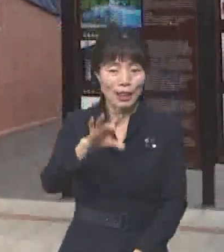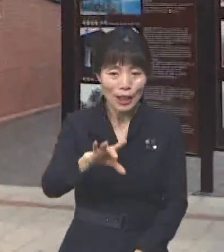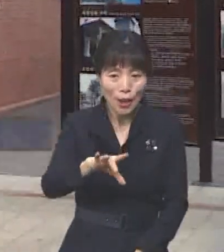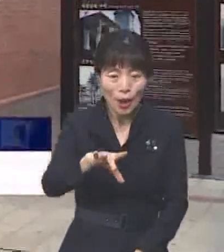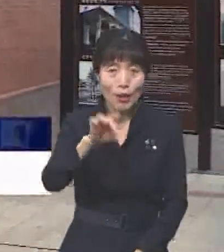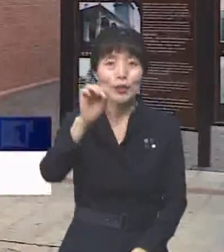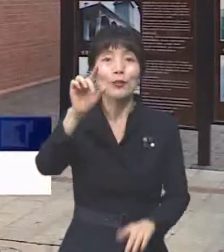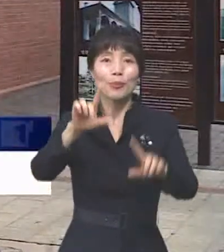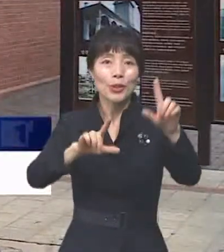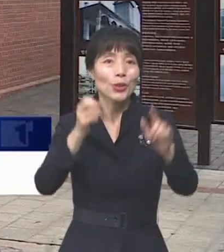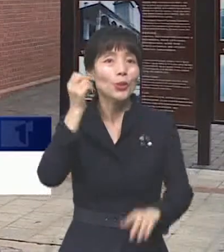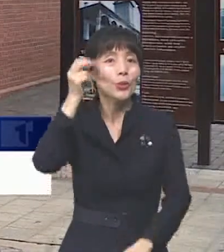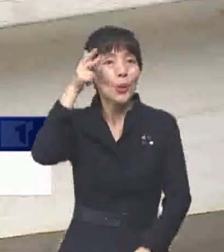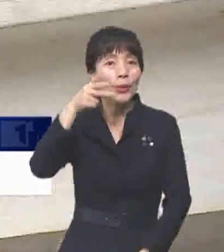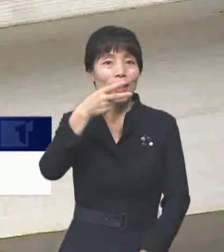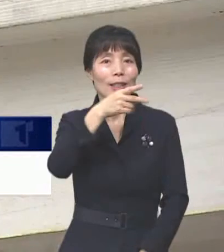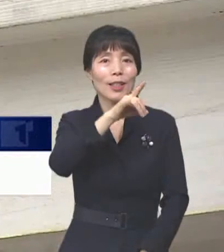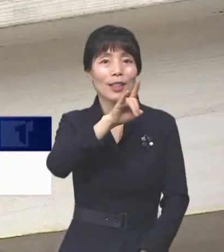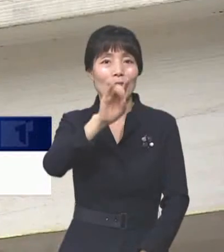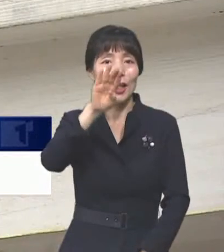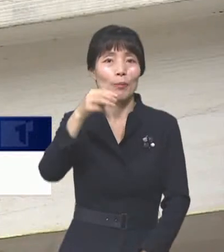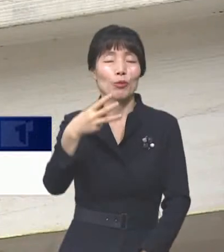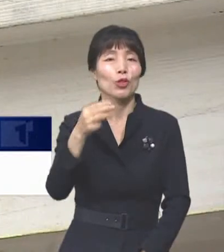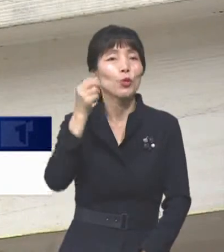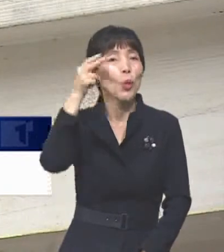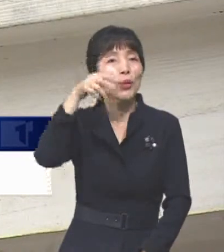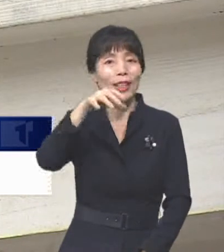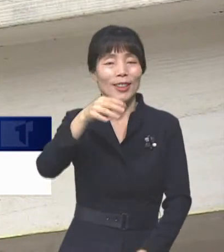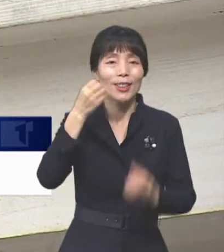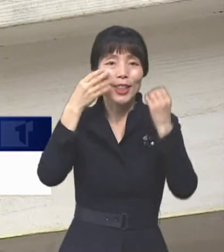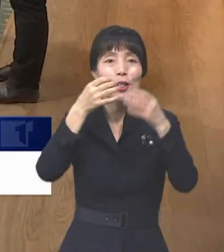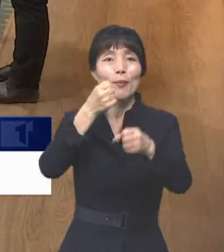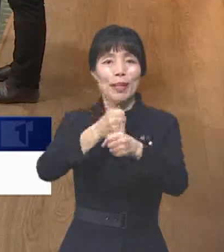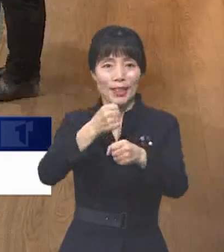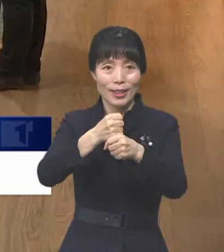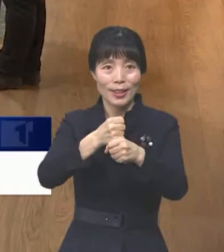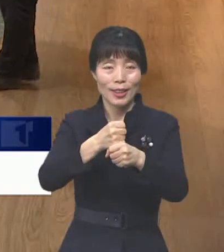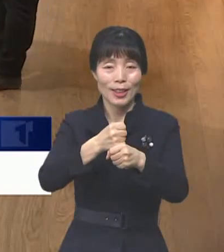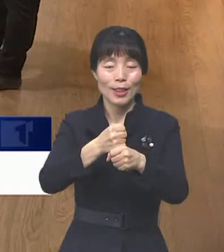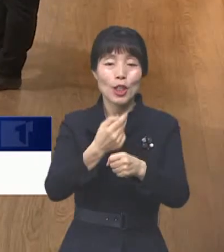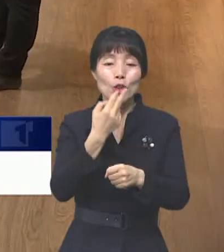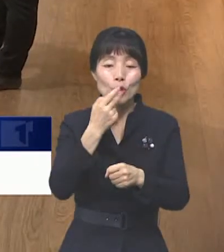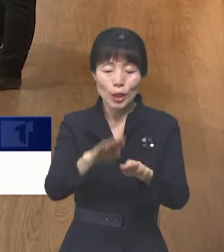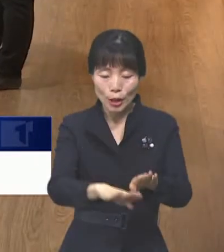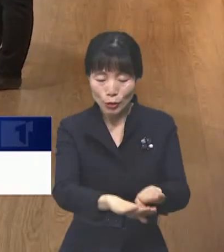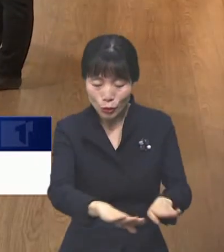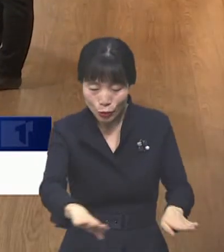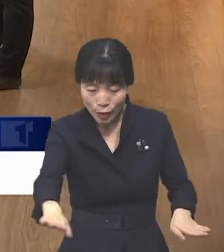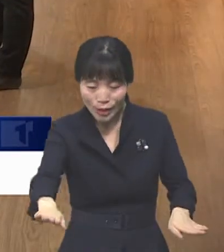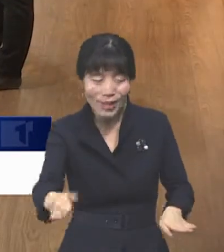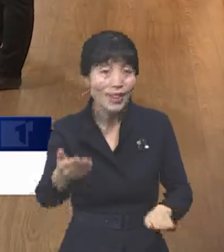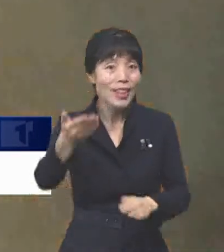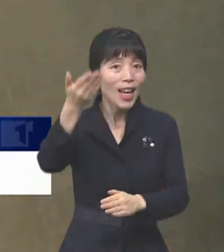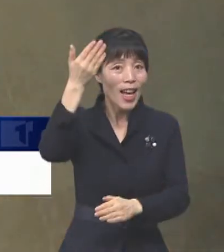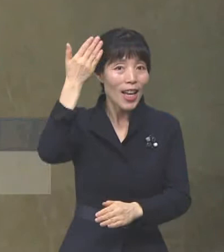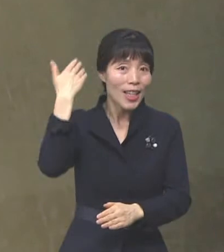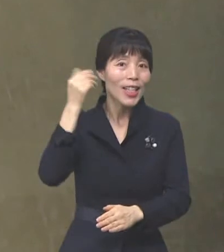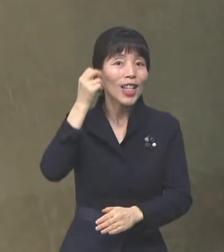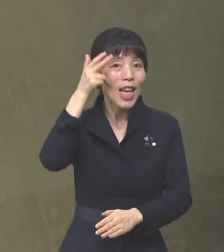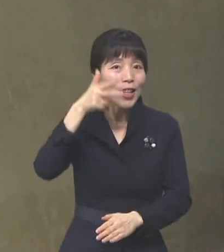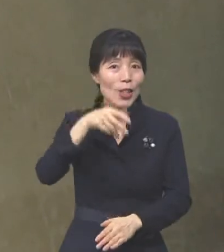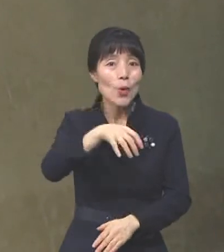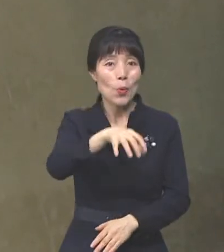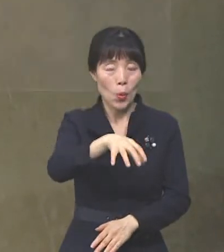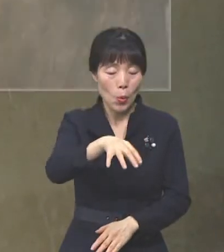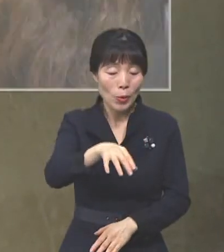근대식 호텔인 대불호텔을 재현한 공간이 대표적입니다. 통유리 바닥 아래로 과거 실제 호텔 터를 가늠해 볼 수도